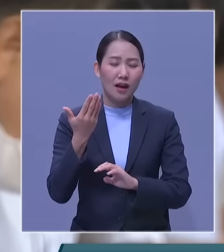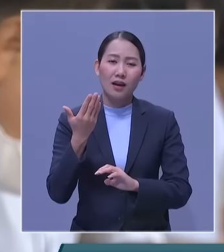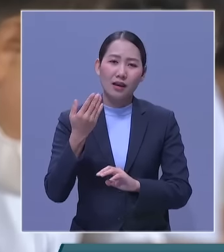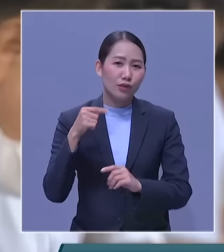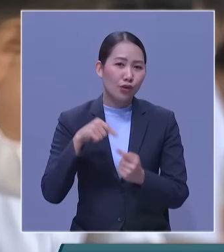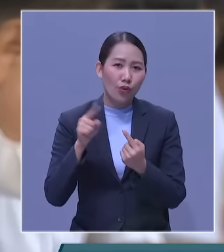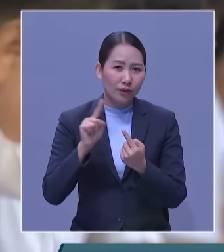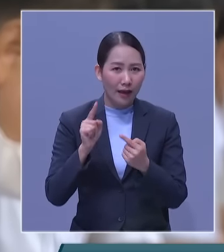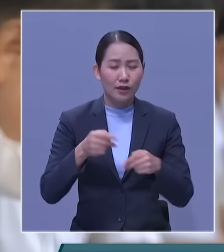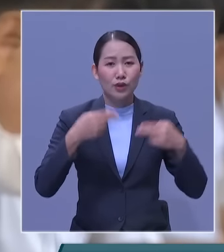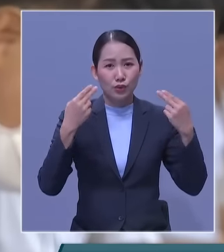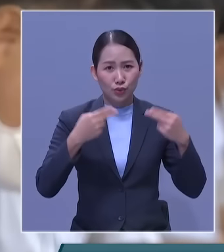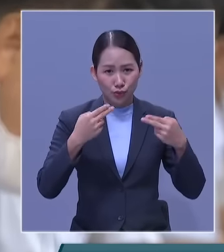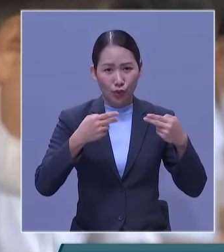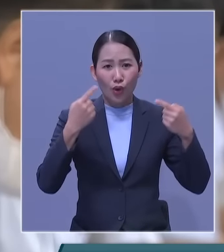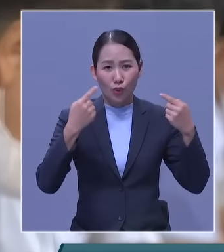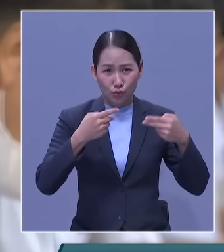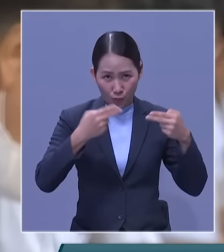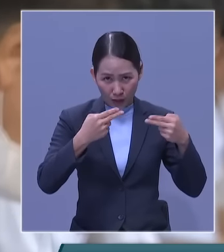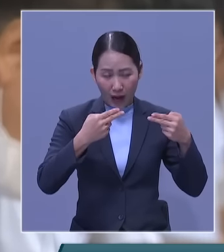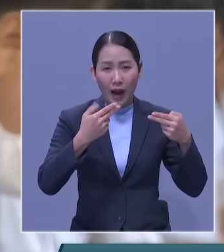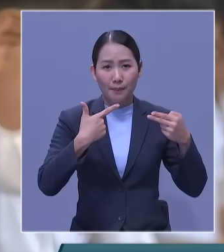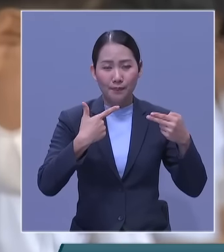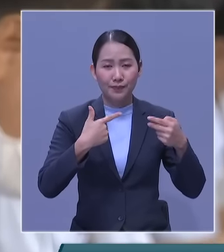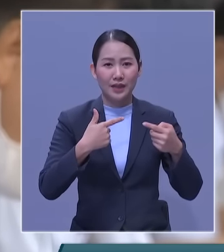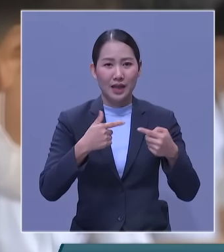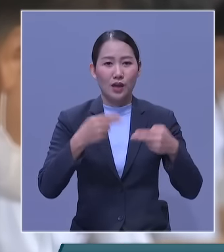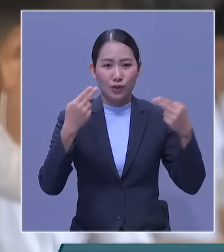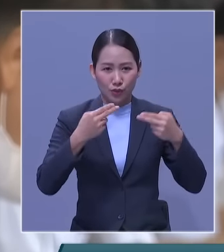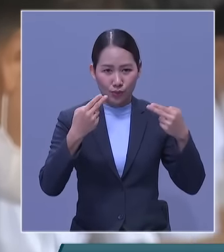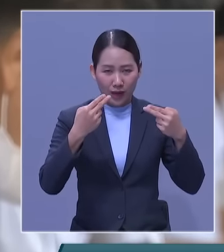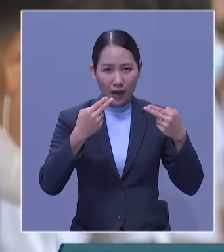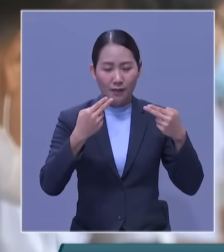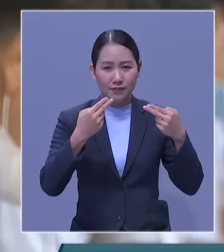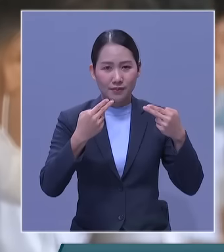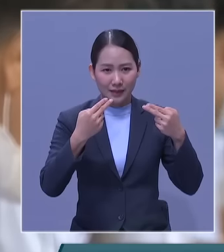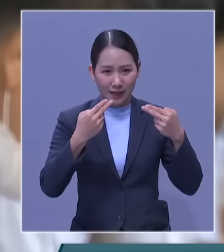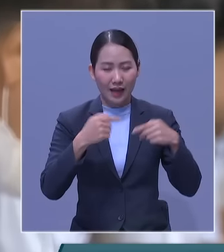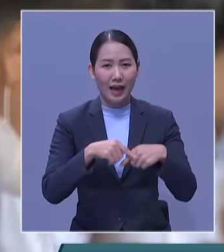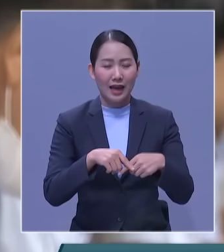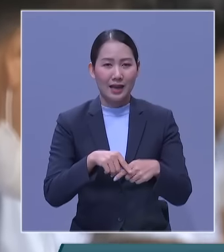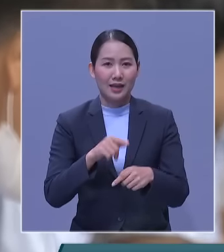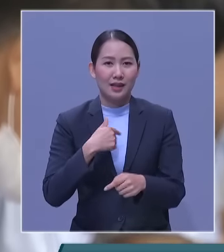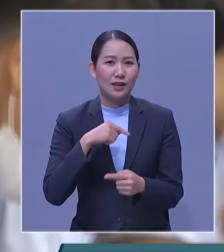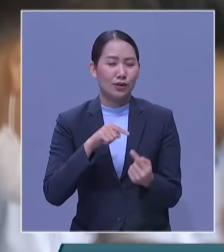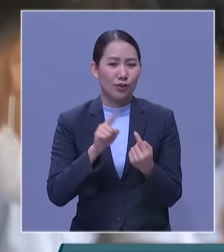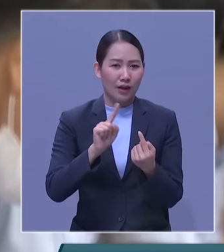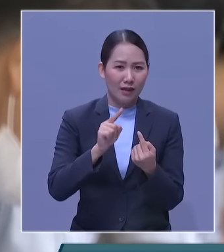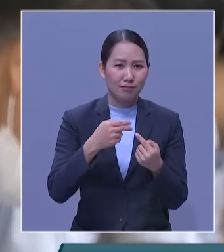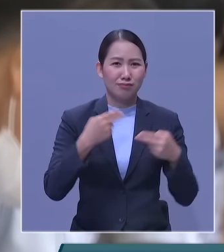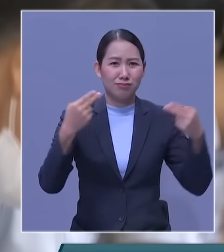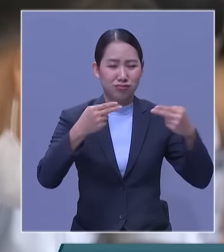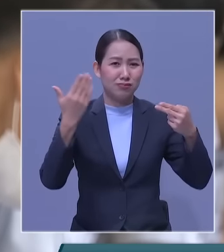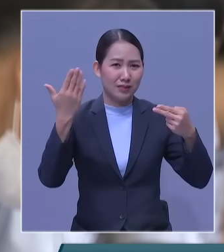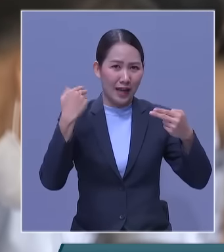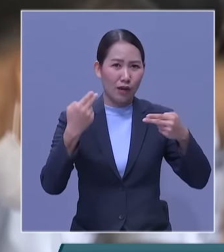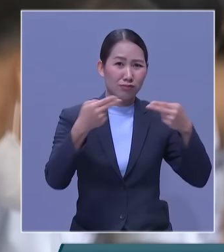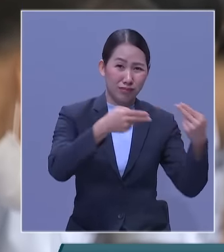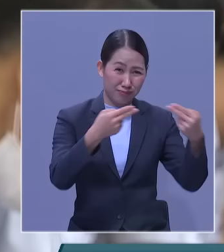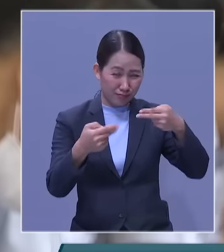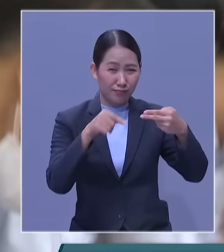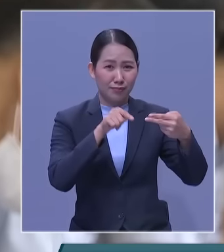างอิหร่านเนี่ยตัดสินใจยิงโจมตีอิสราเอลกลับนะคะทำให้ราคาทอง